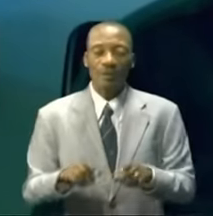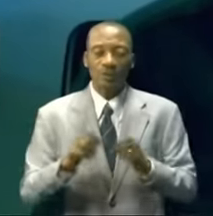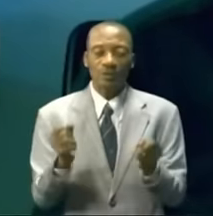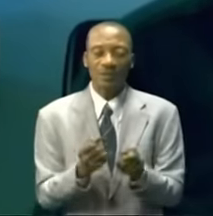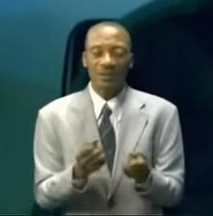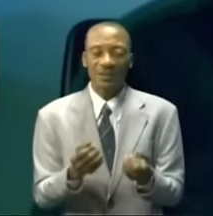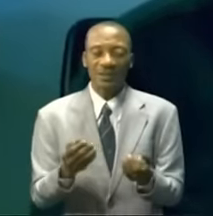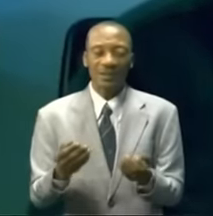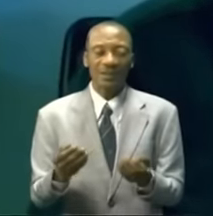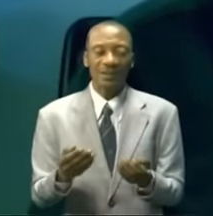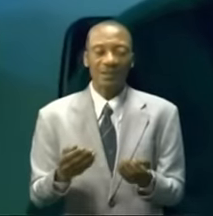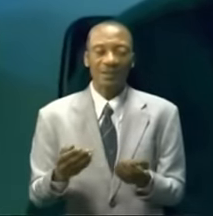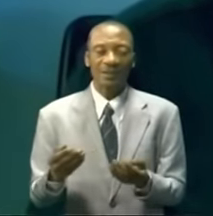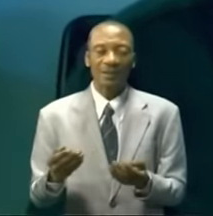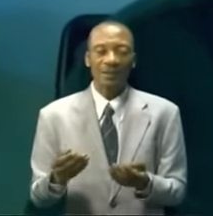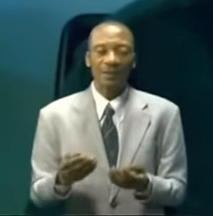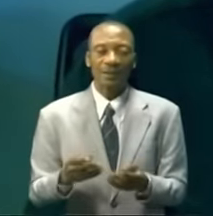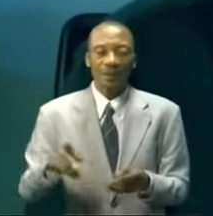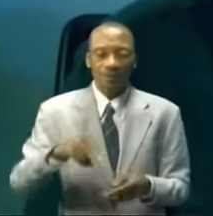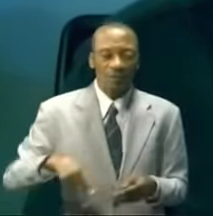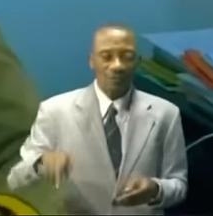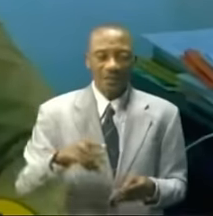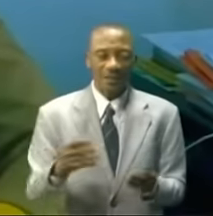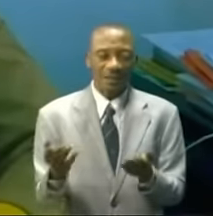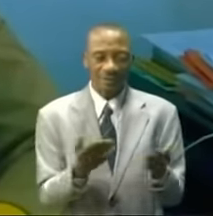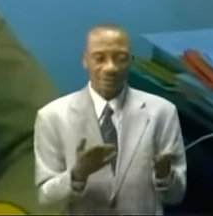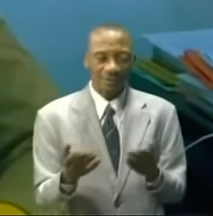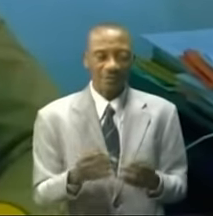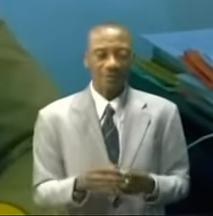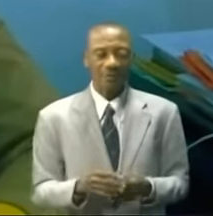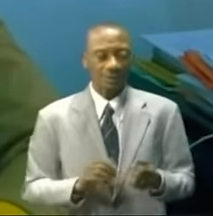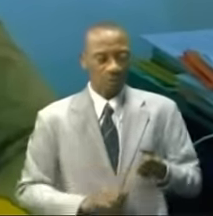joue d'intermédiaire entre le bailleur et les